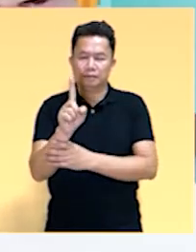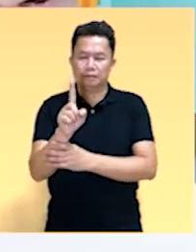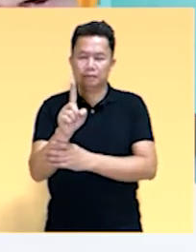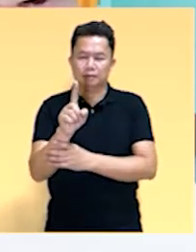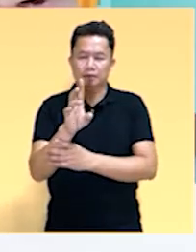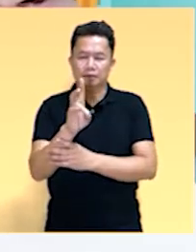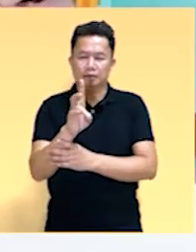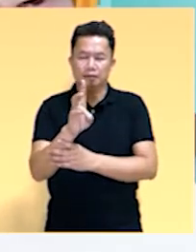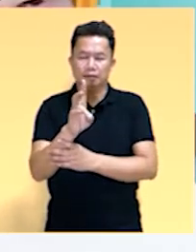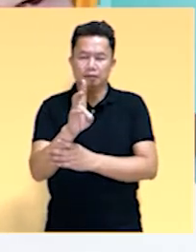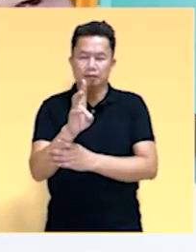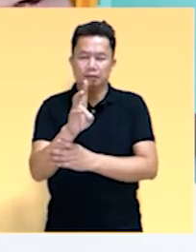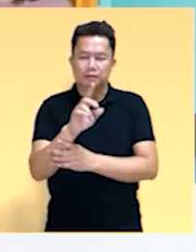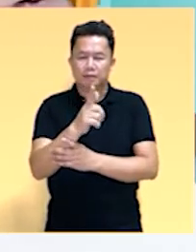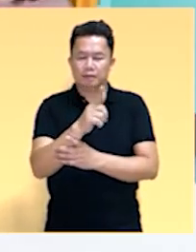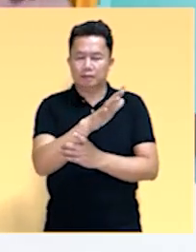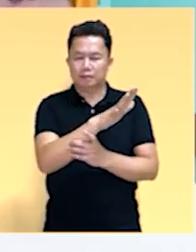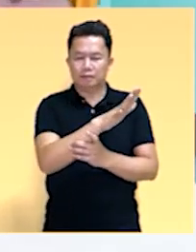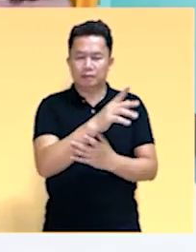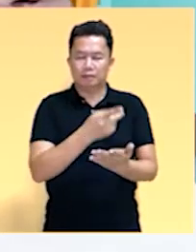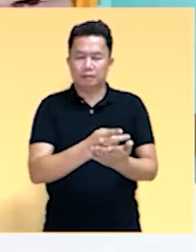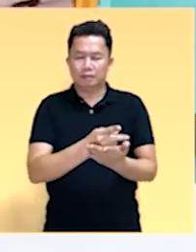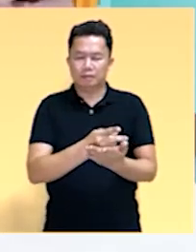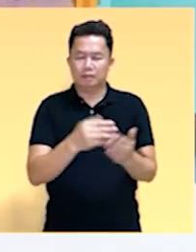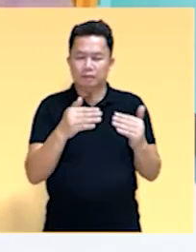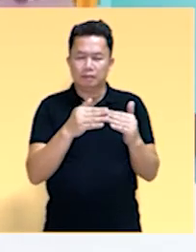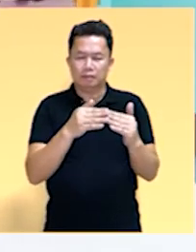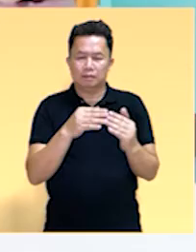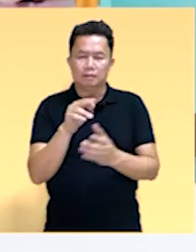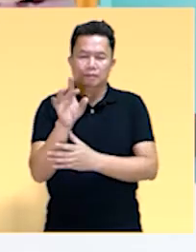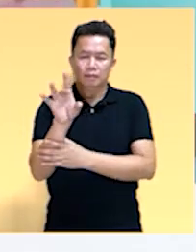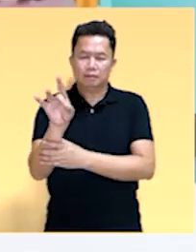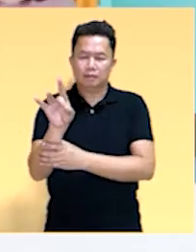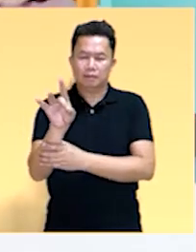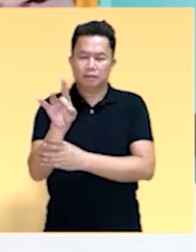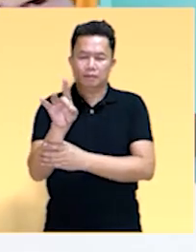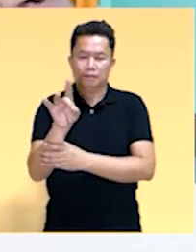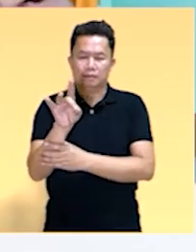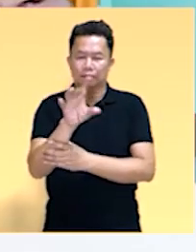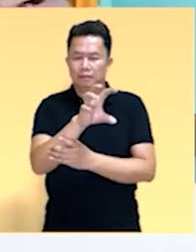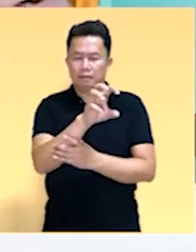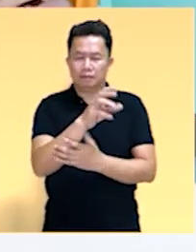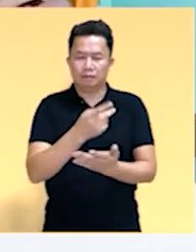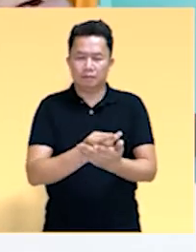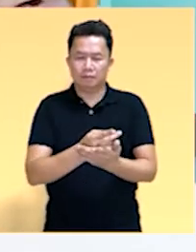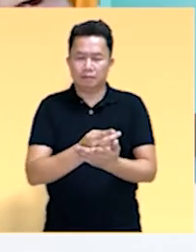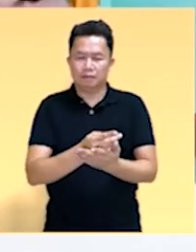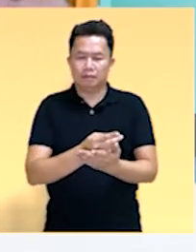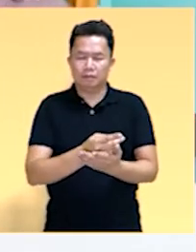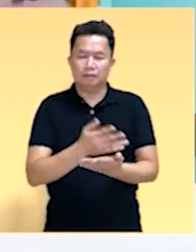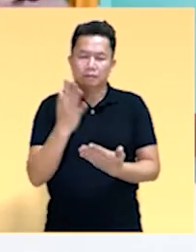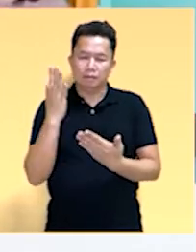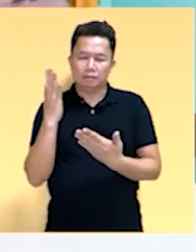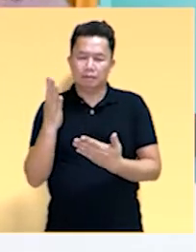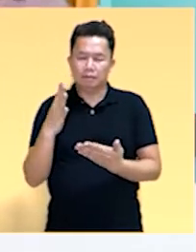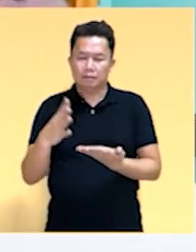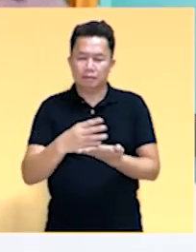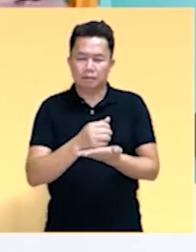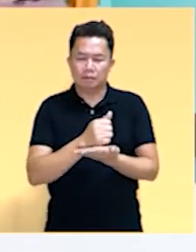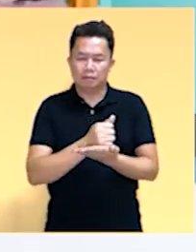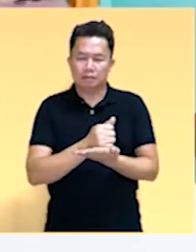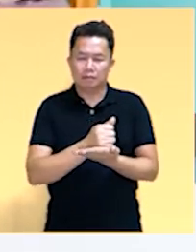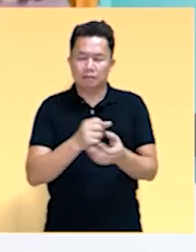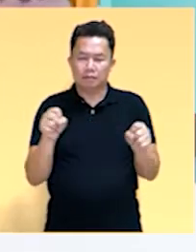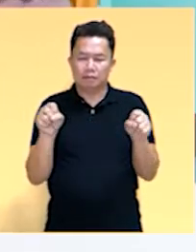minus 1,725 pesos equals 815 pesos. Ito